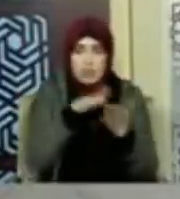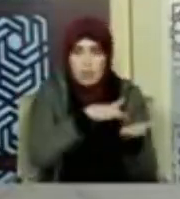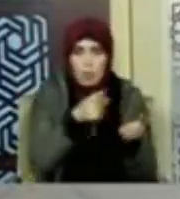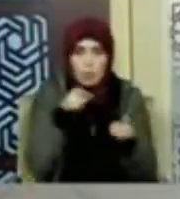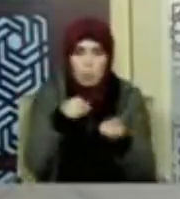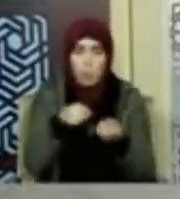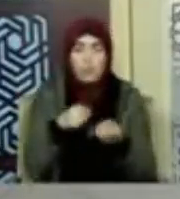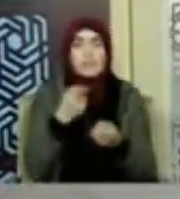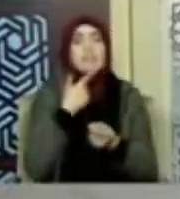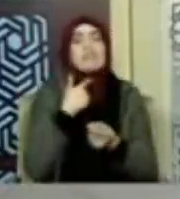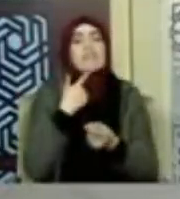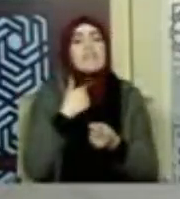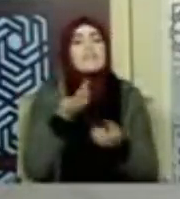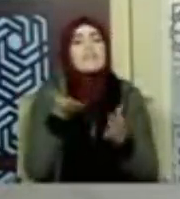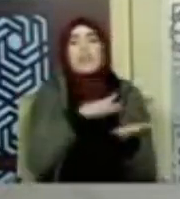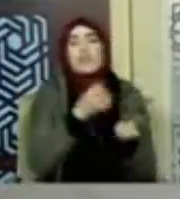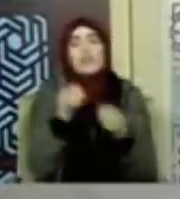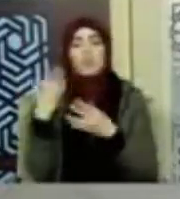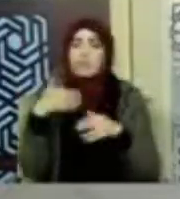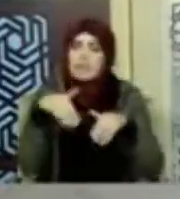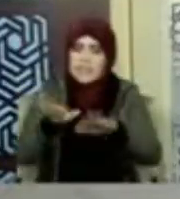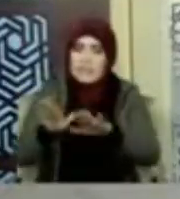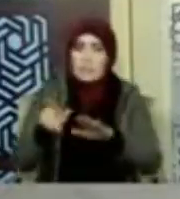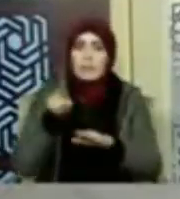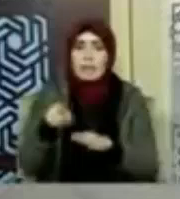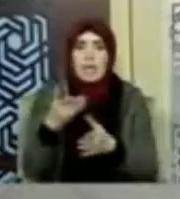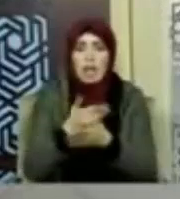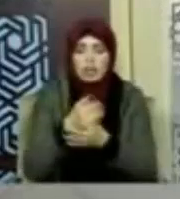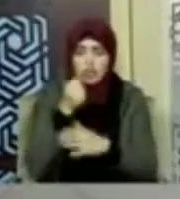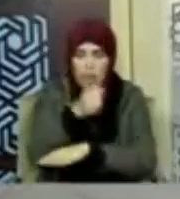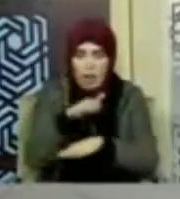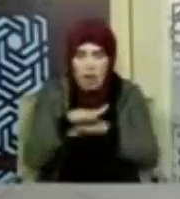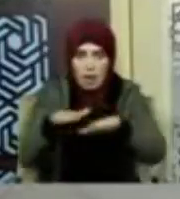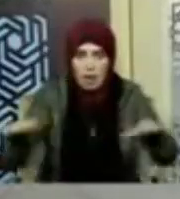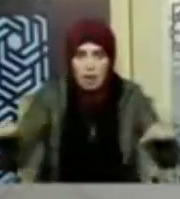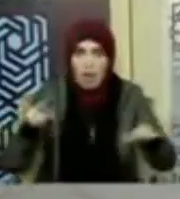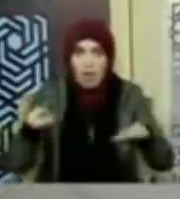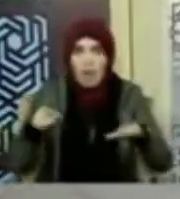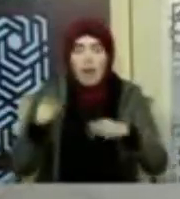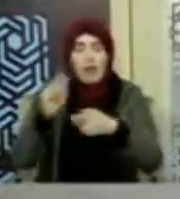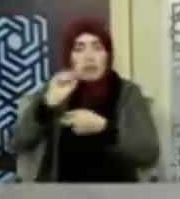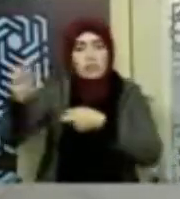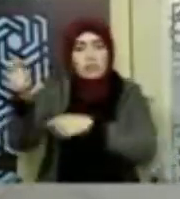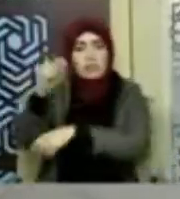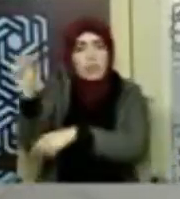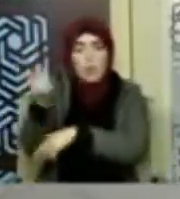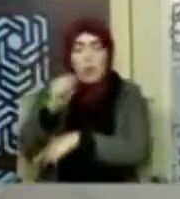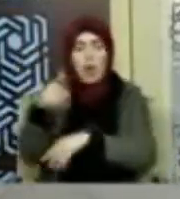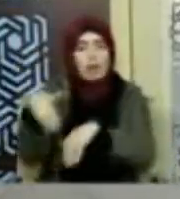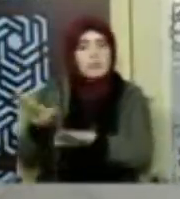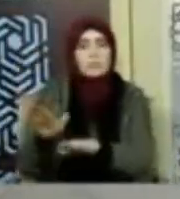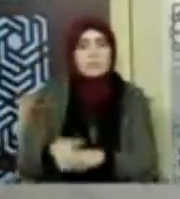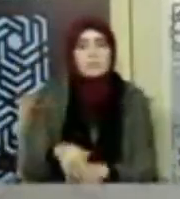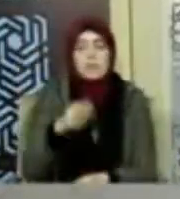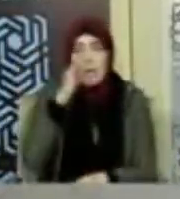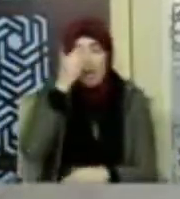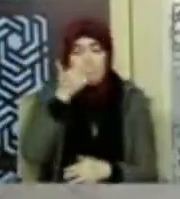كل حي، فداعيه لأهل الأرض داعي، وما للمرء خير في